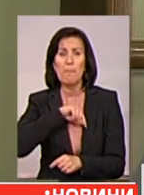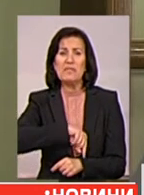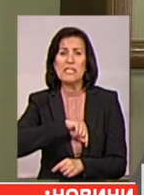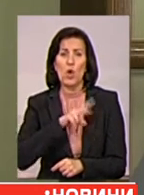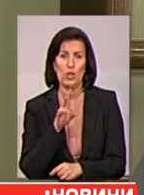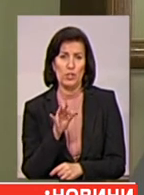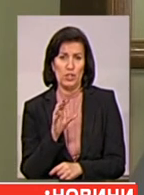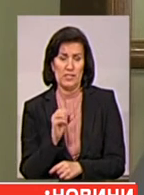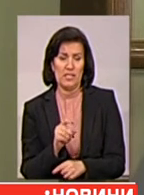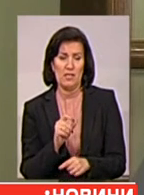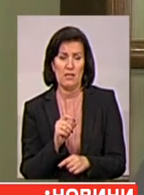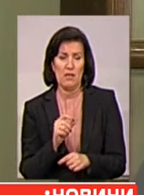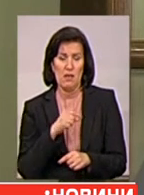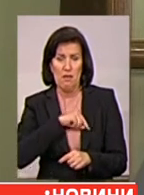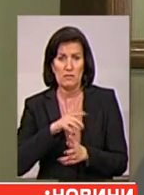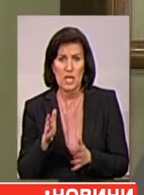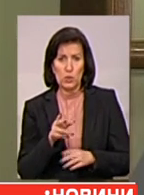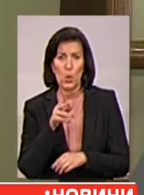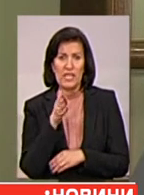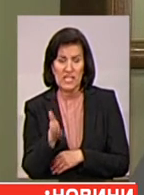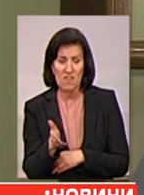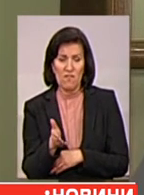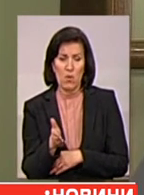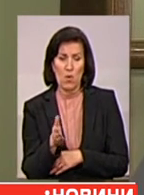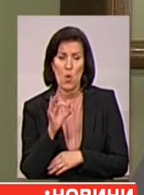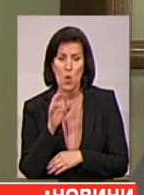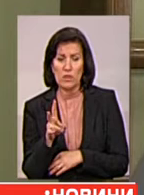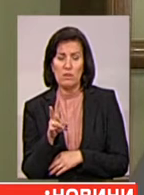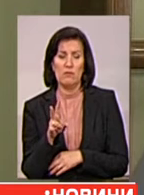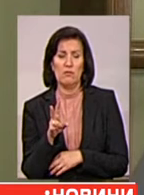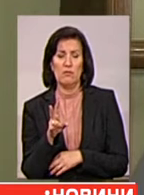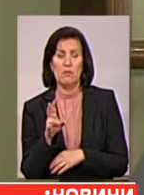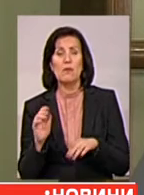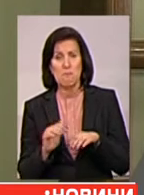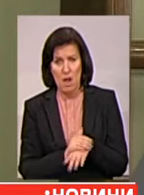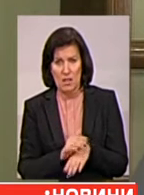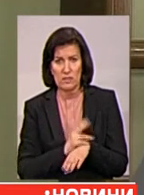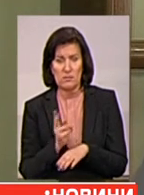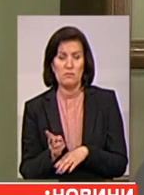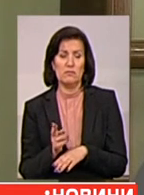психологічно, емоційно настроїти його. Ну, він молодець,